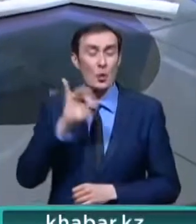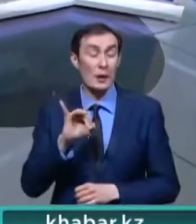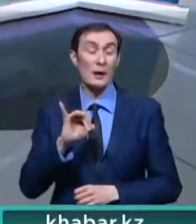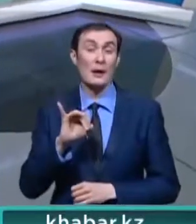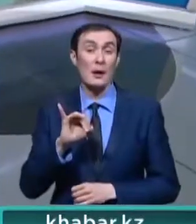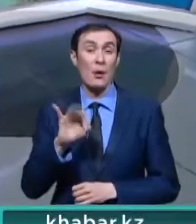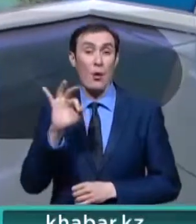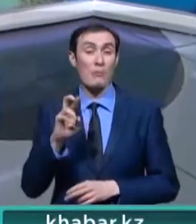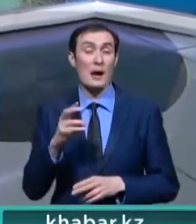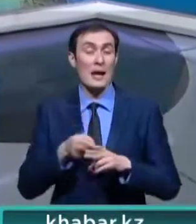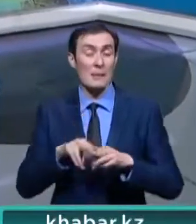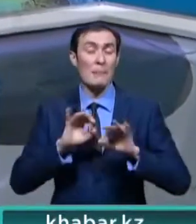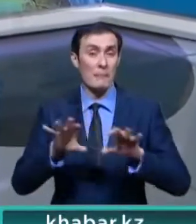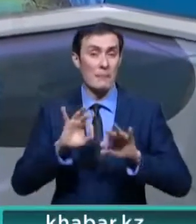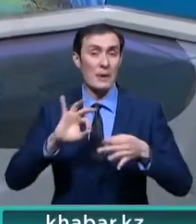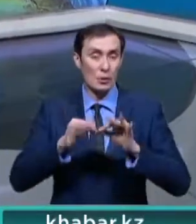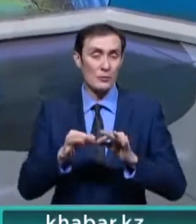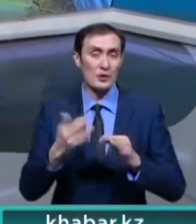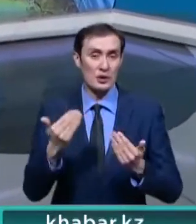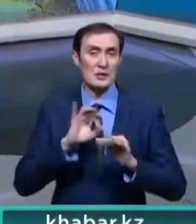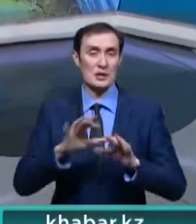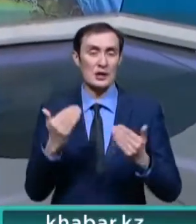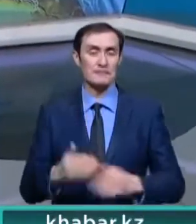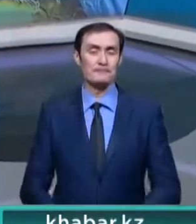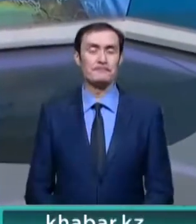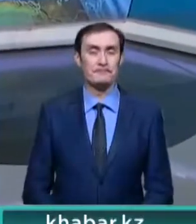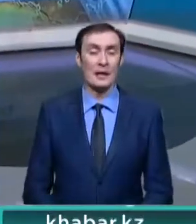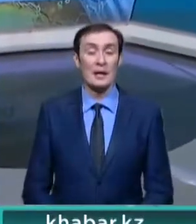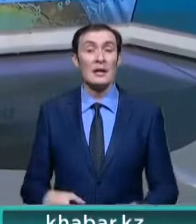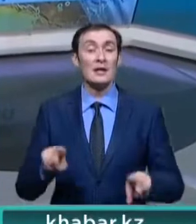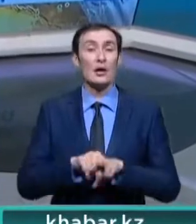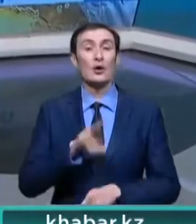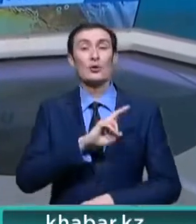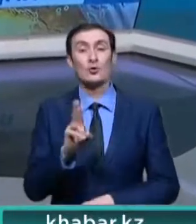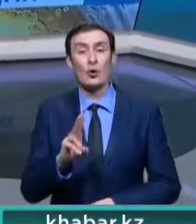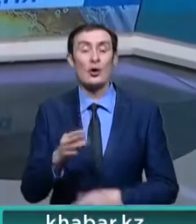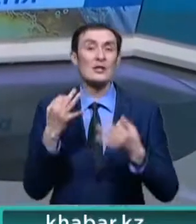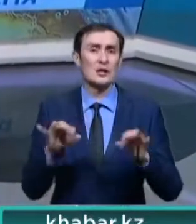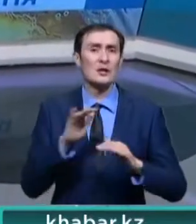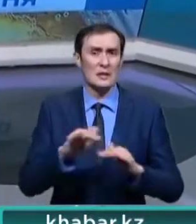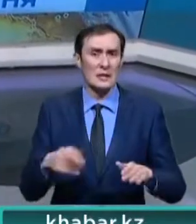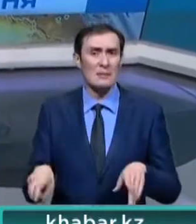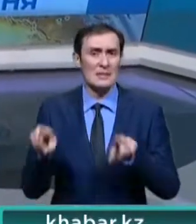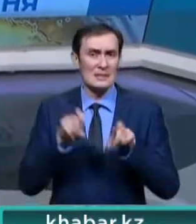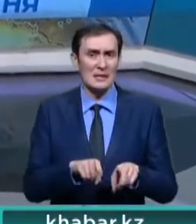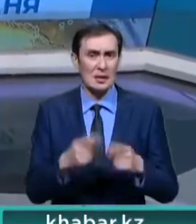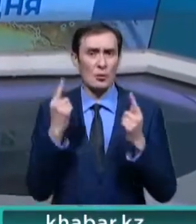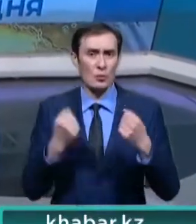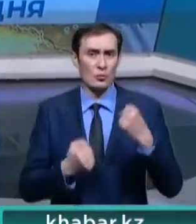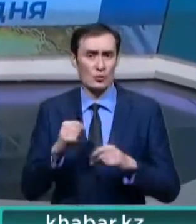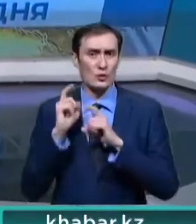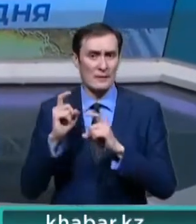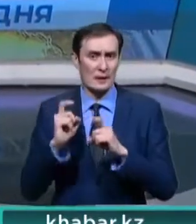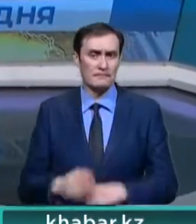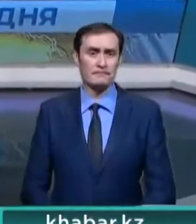об их подробнее татьяна расскажет татьяны то кто разрешил детям все таки сесть за руль большегруза